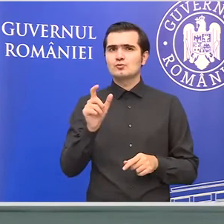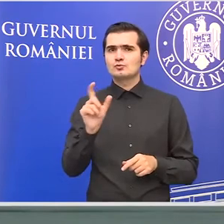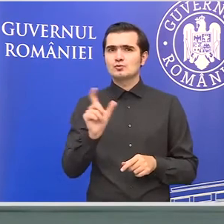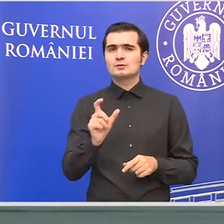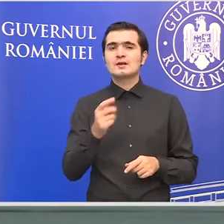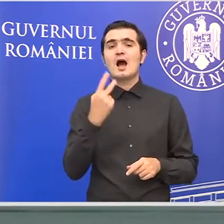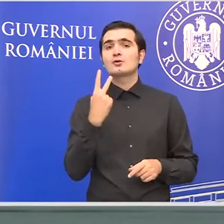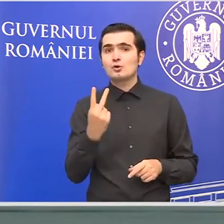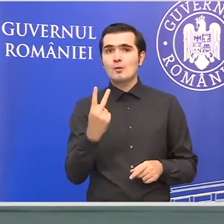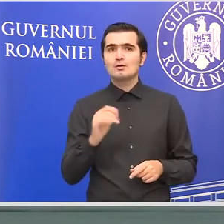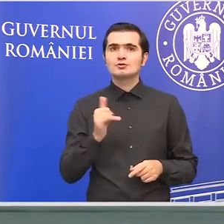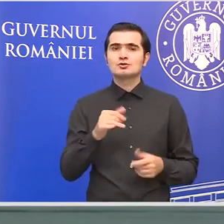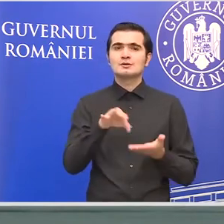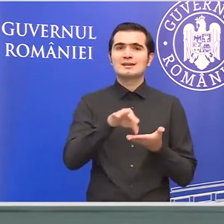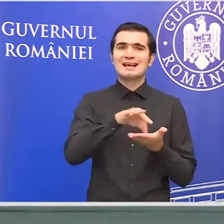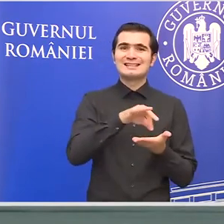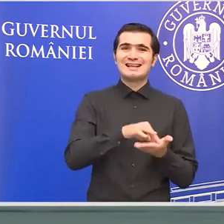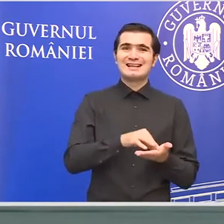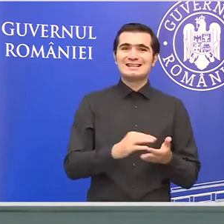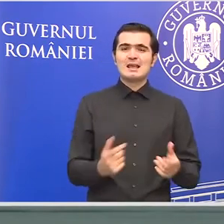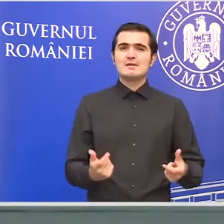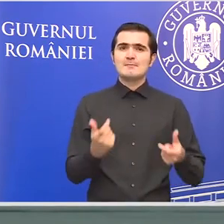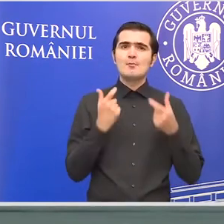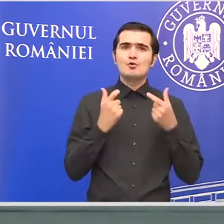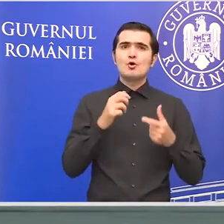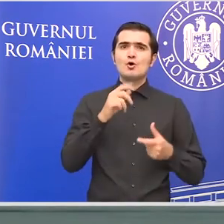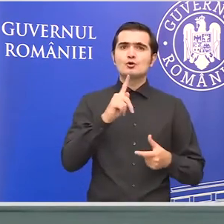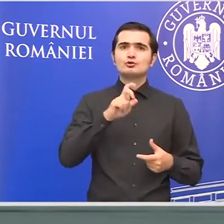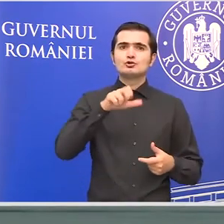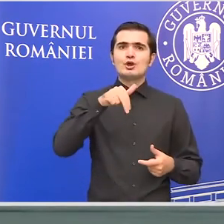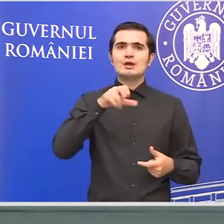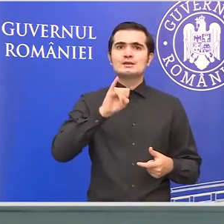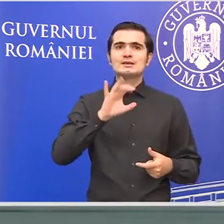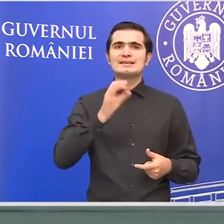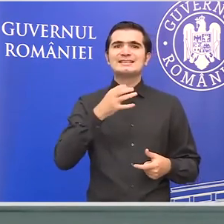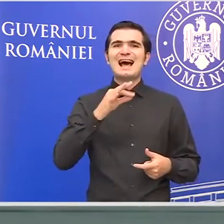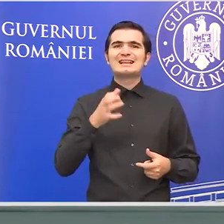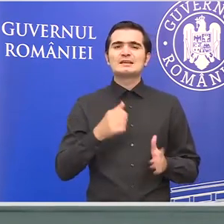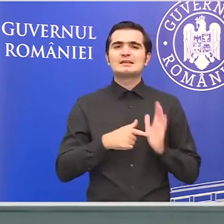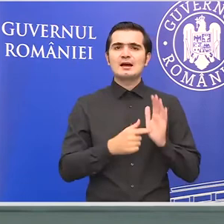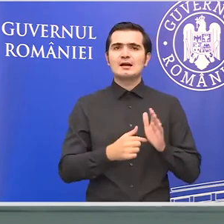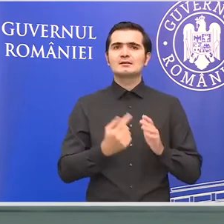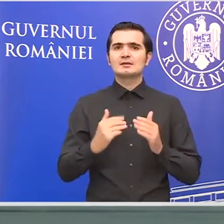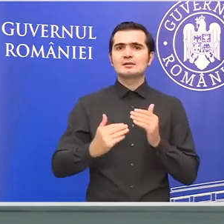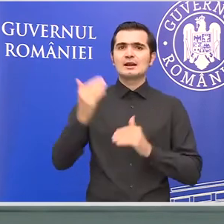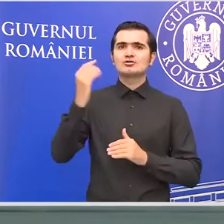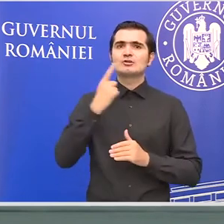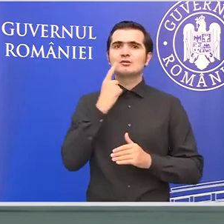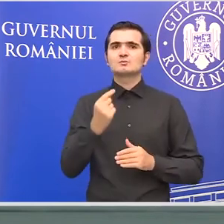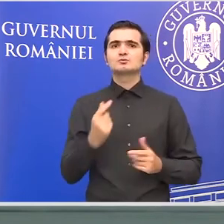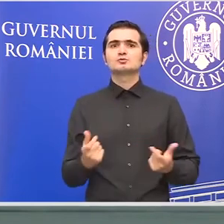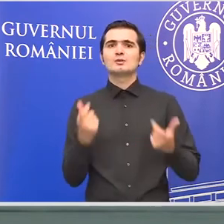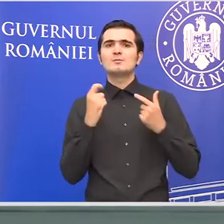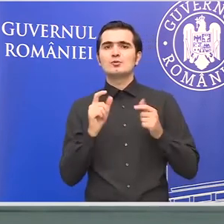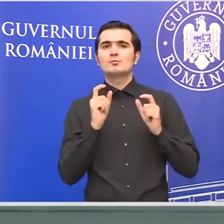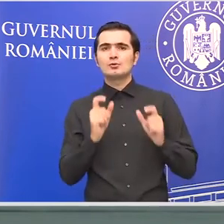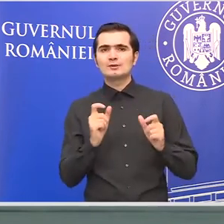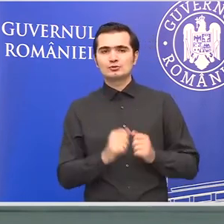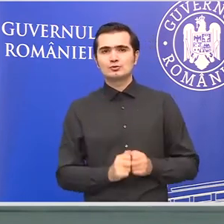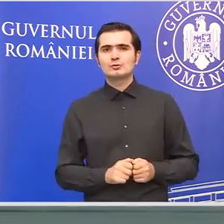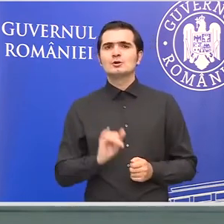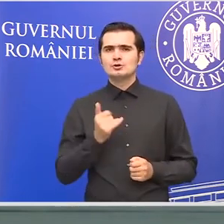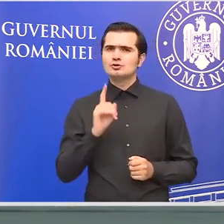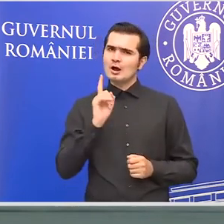de imunogenitate ne arată o îmbunătățire, practic o creștere a răspunsului imun protector, care aduce cu